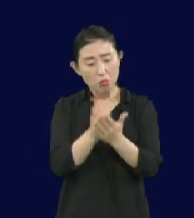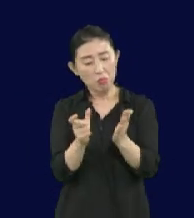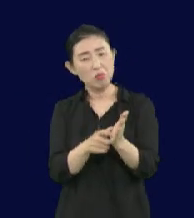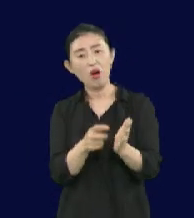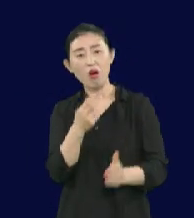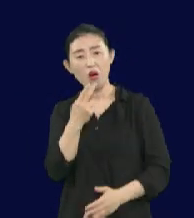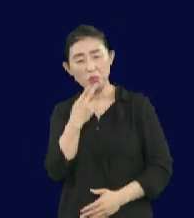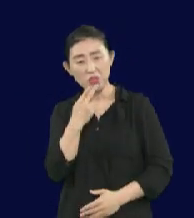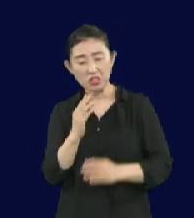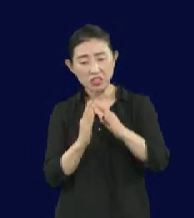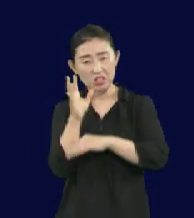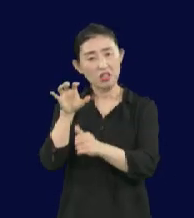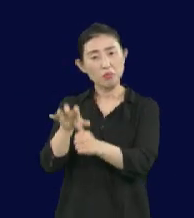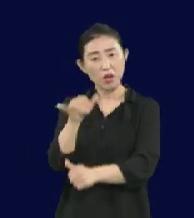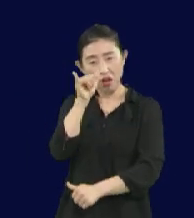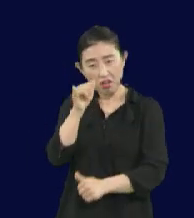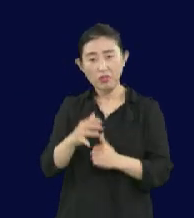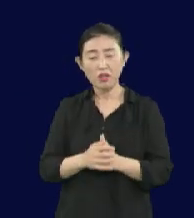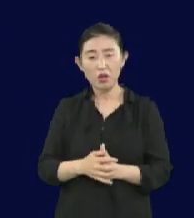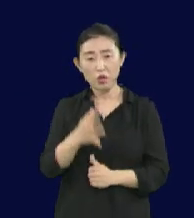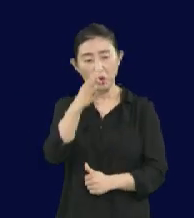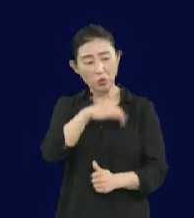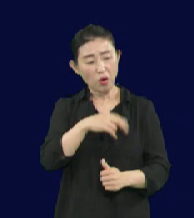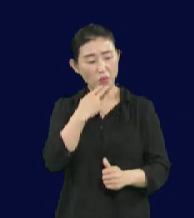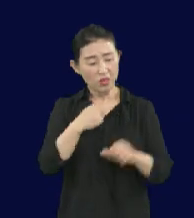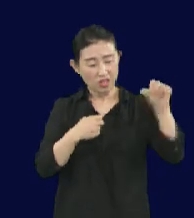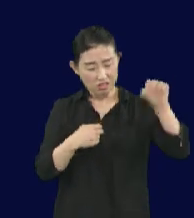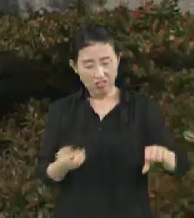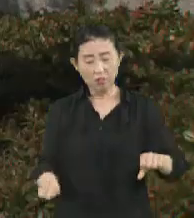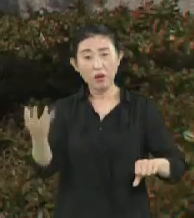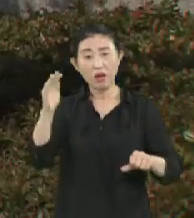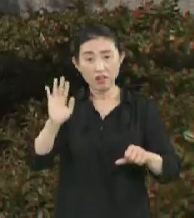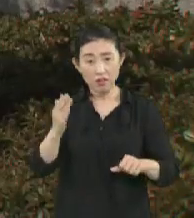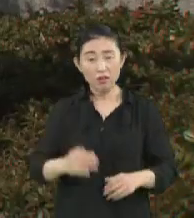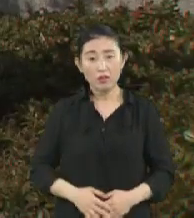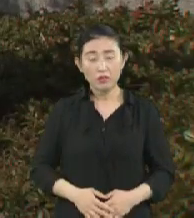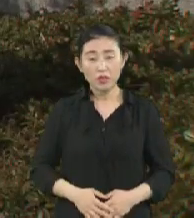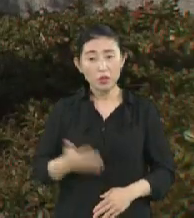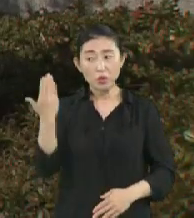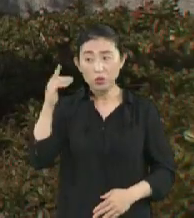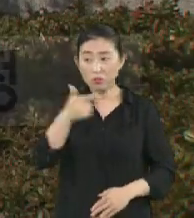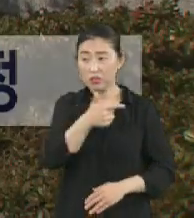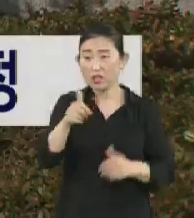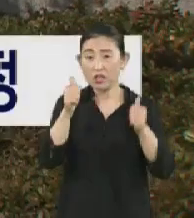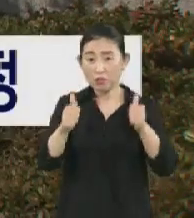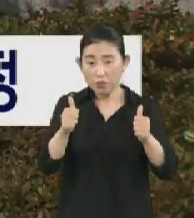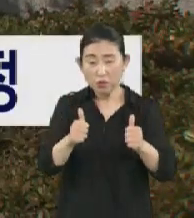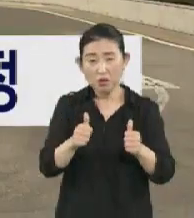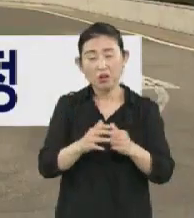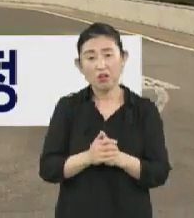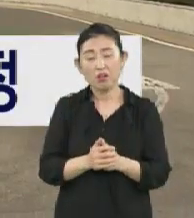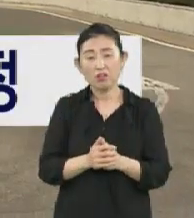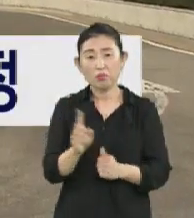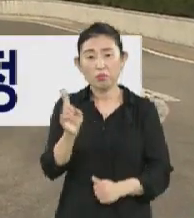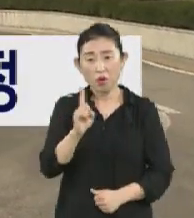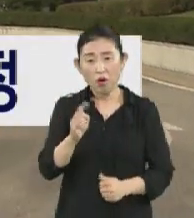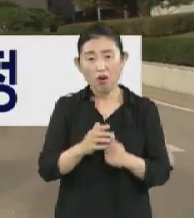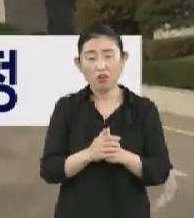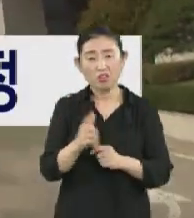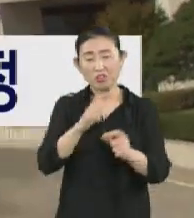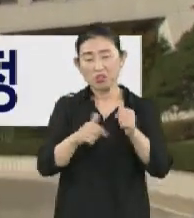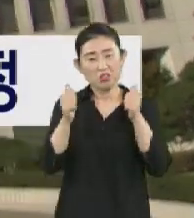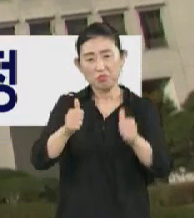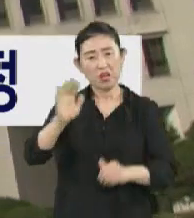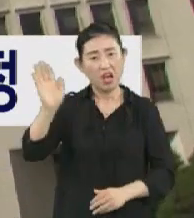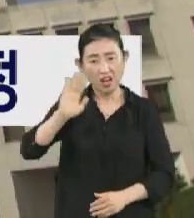법규에 없는 과잉 행정이라며 효력이 없다고 판단한 겁니다. 그리고 최근 대법원은 심리 불속행, 즉 더